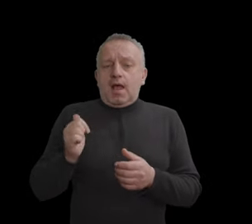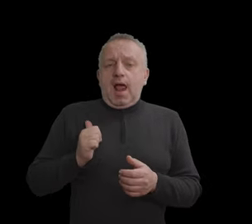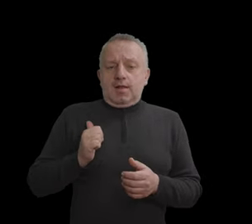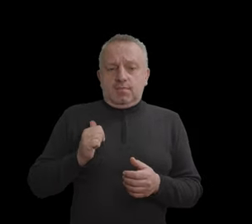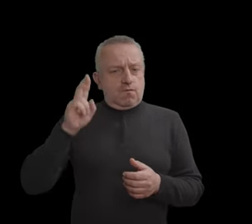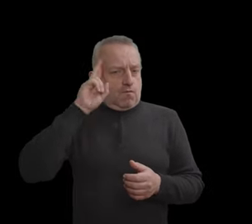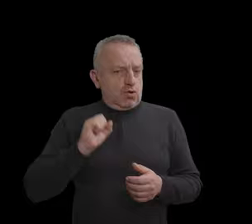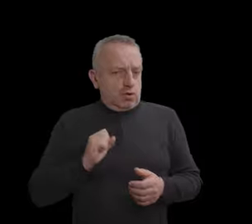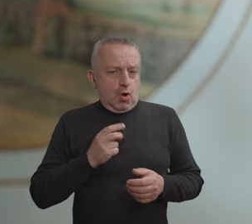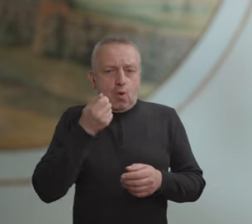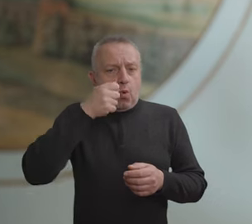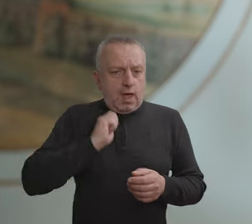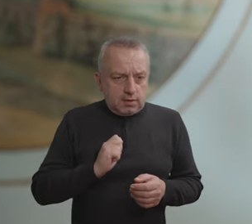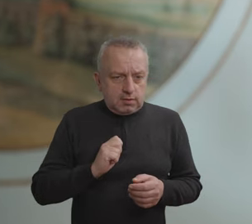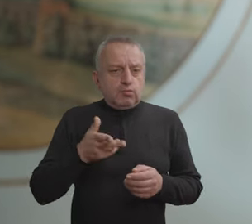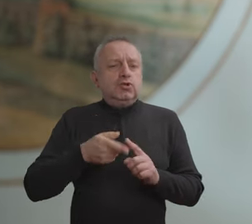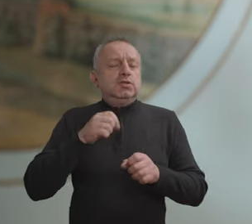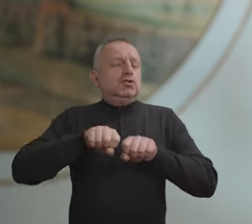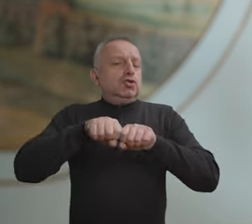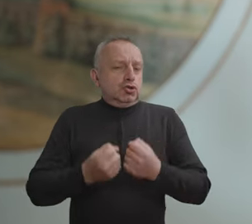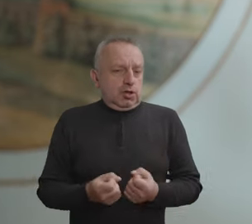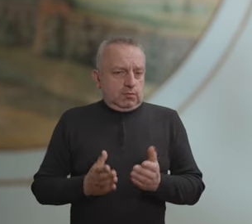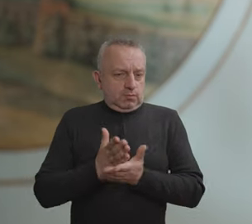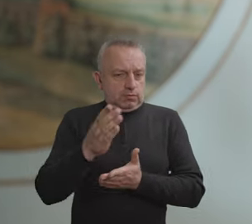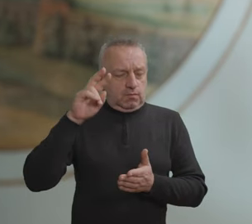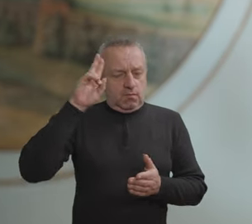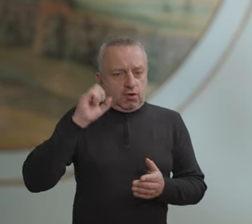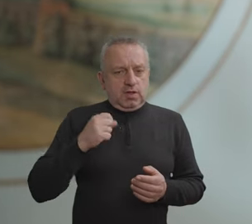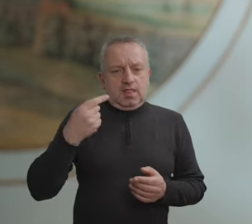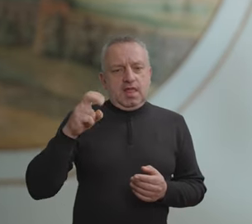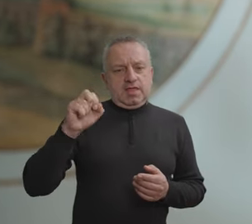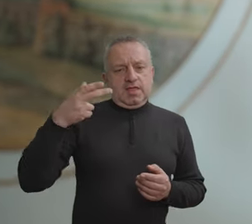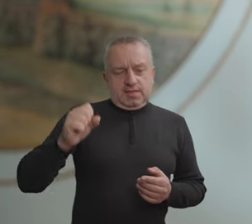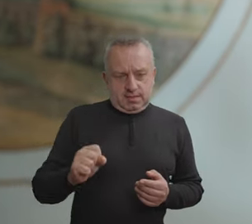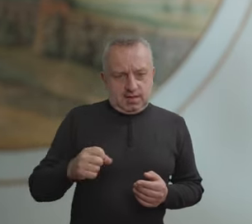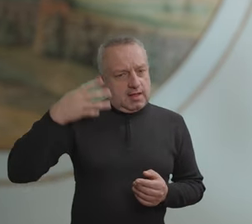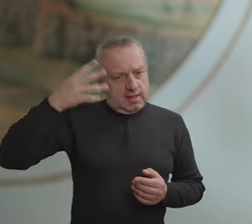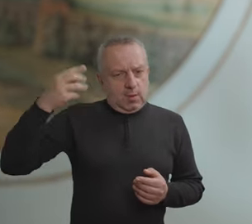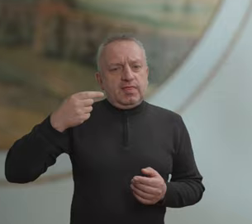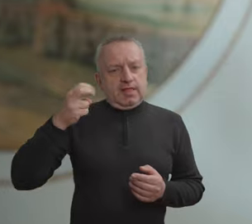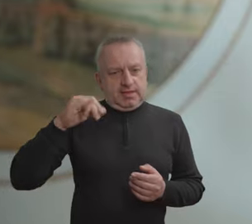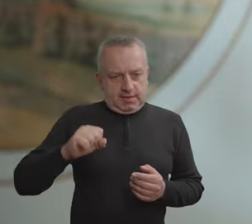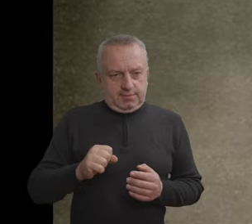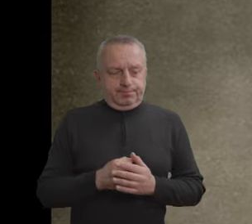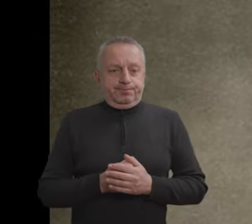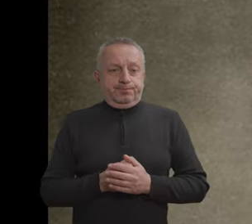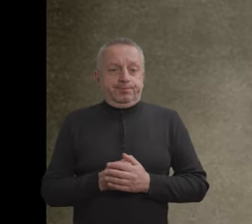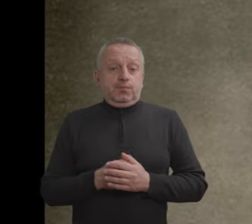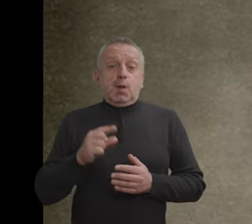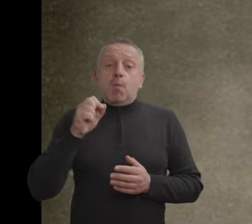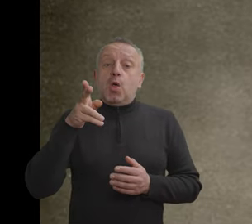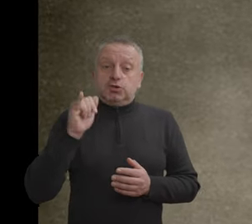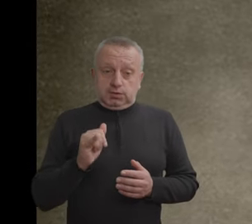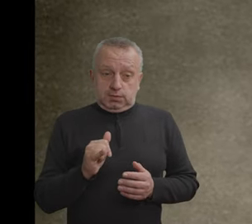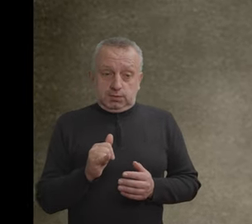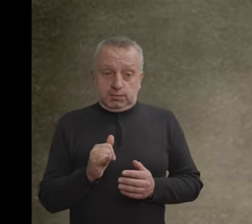uratował armię ukraińską przed zagładą ze strony Białej Armii generała Denikina. Jerzy